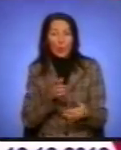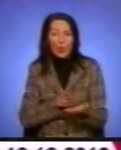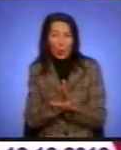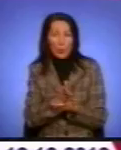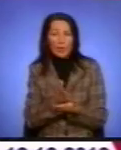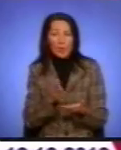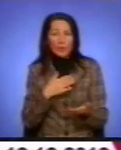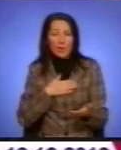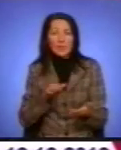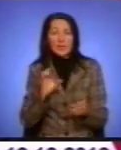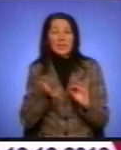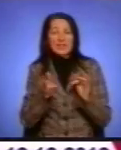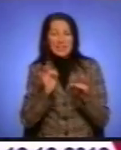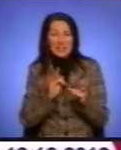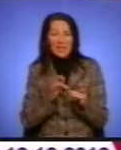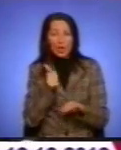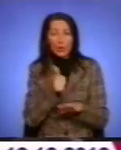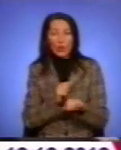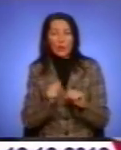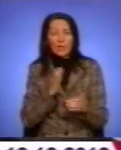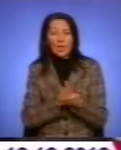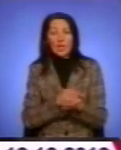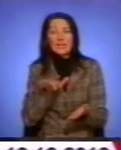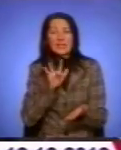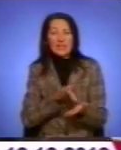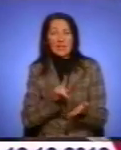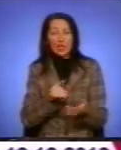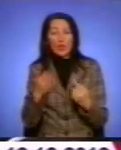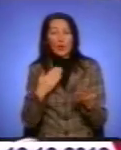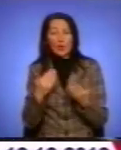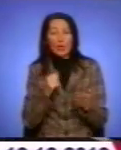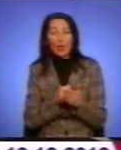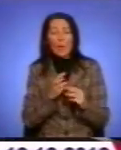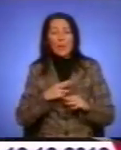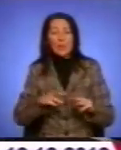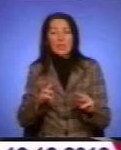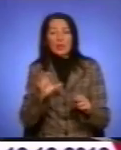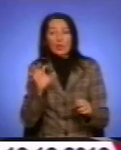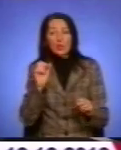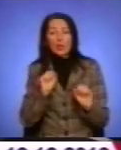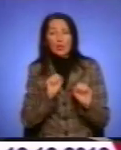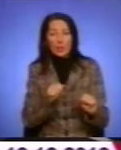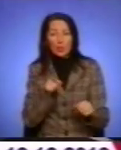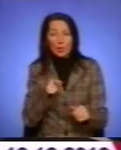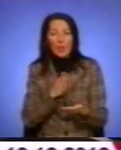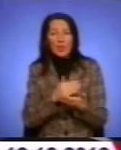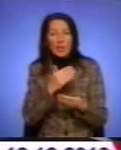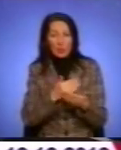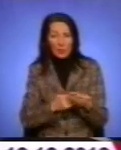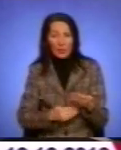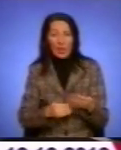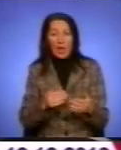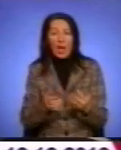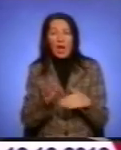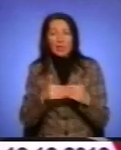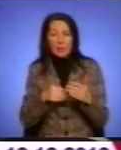сайті головного управління є центри, які відносяться до Міністерства соціального захисту. І тобто там є ряд спеціальностей, які інвалід